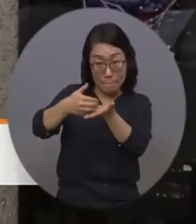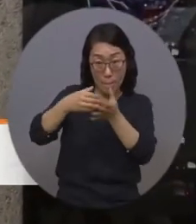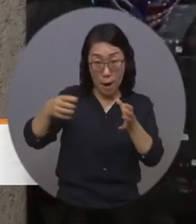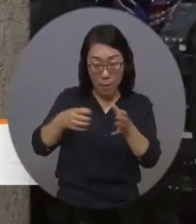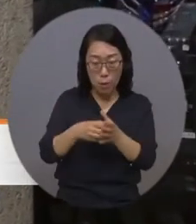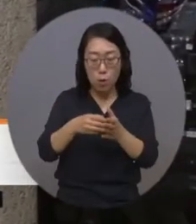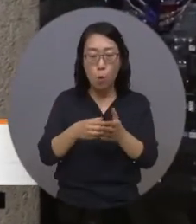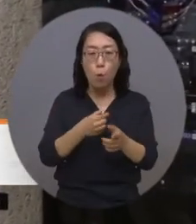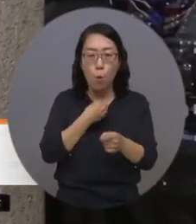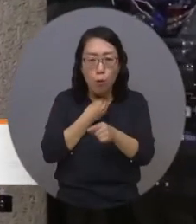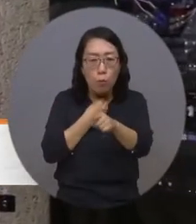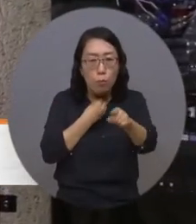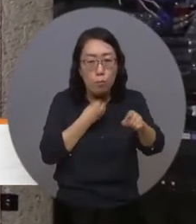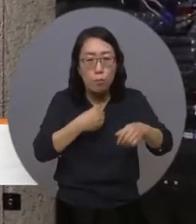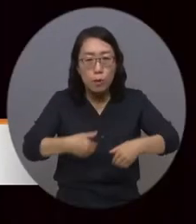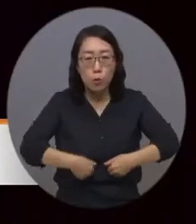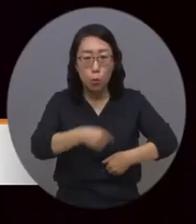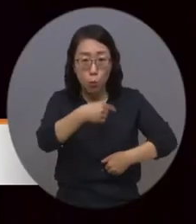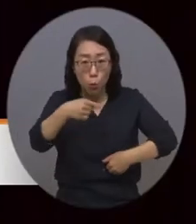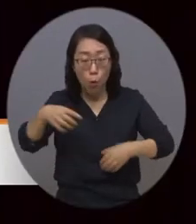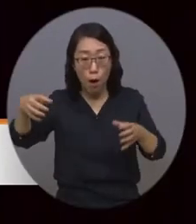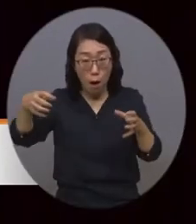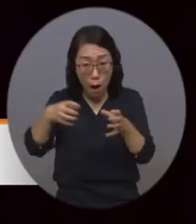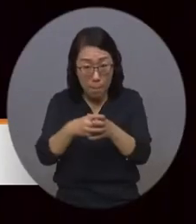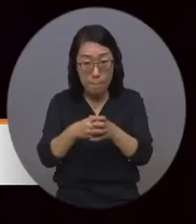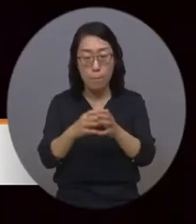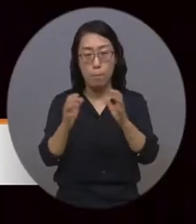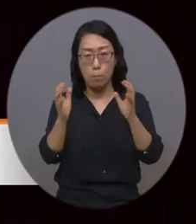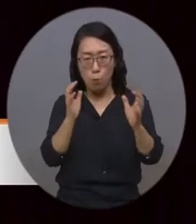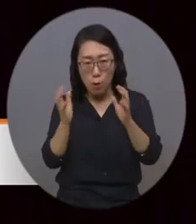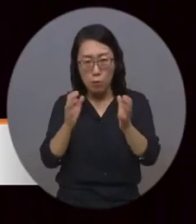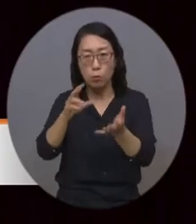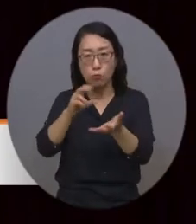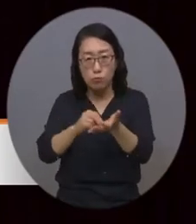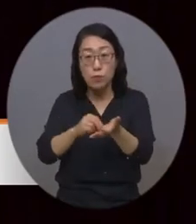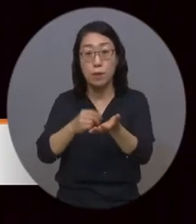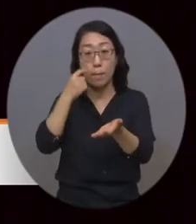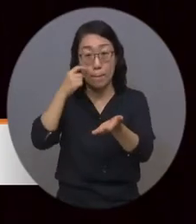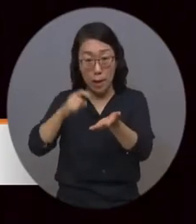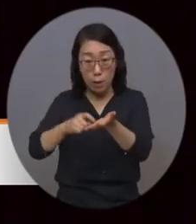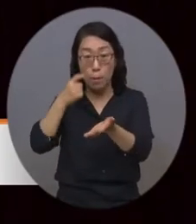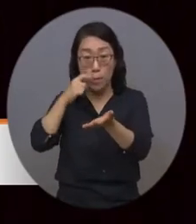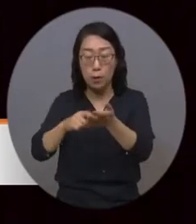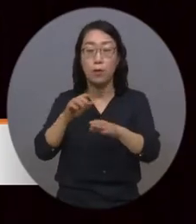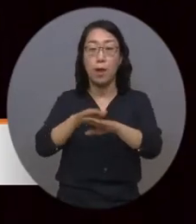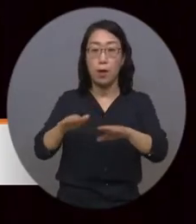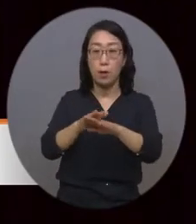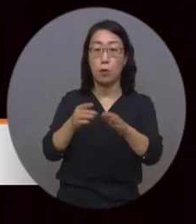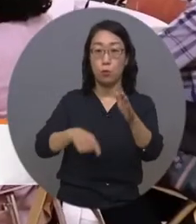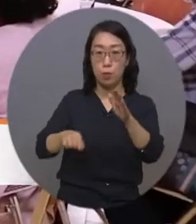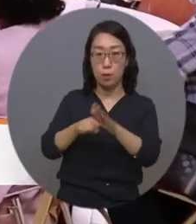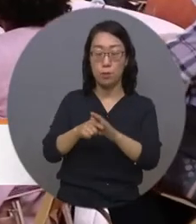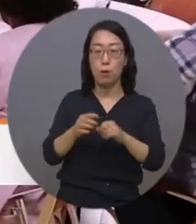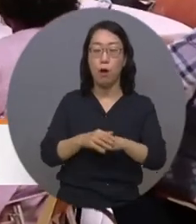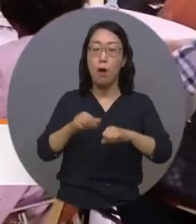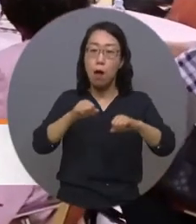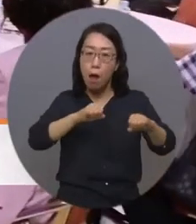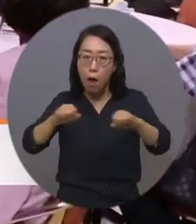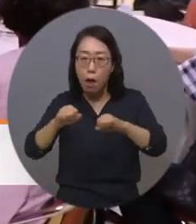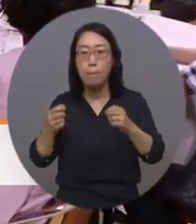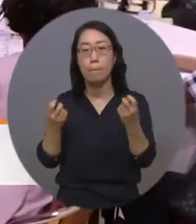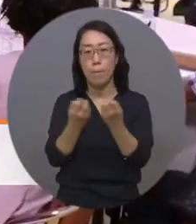욕구조사와 주민 간담회 등을 통해 지역의 과제를 발굴하고 해결을 위한 실행 방법을